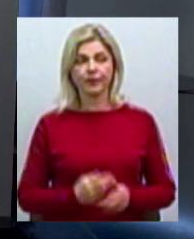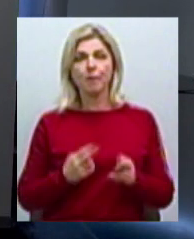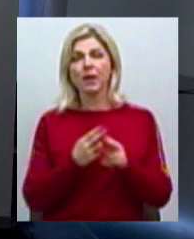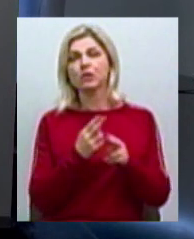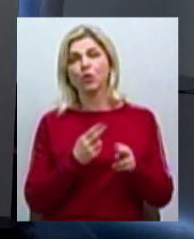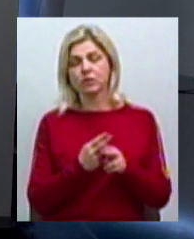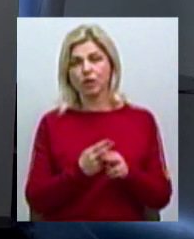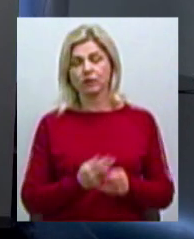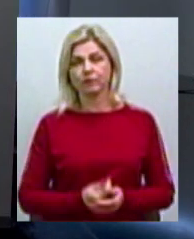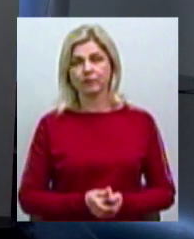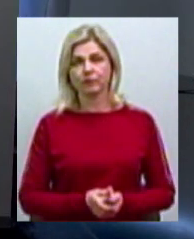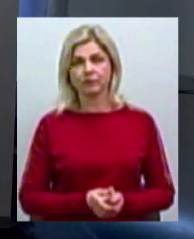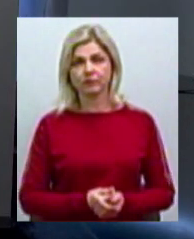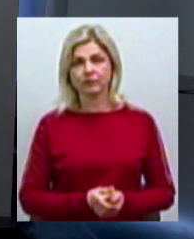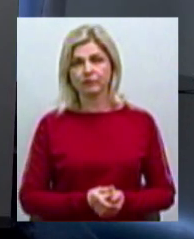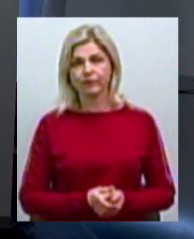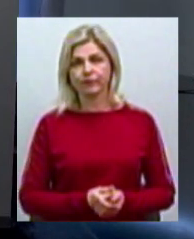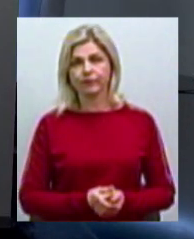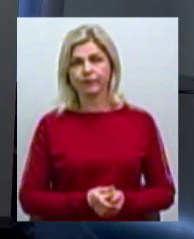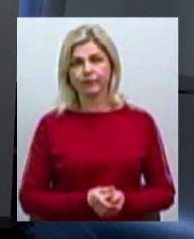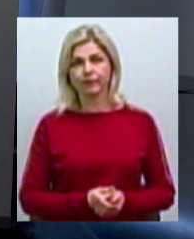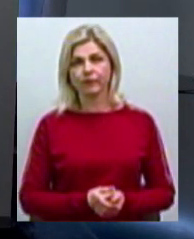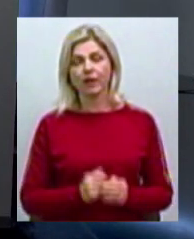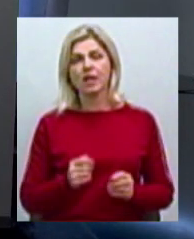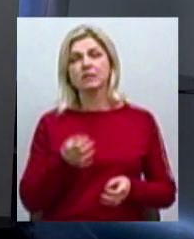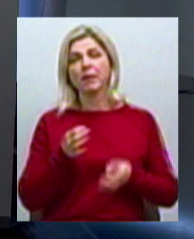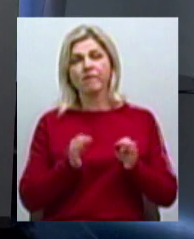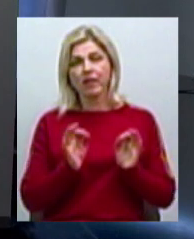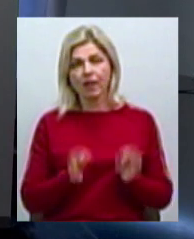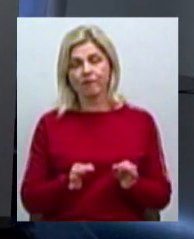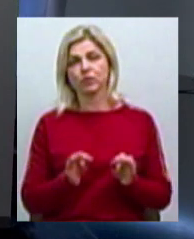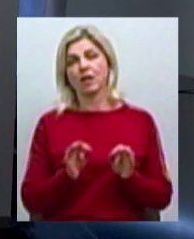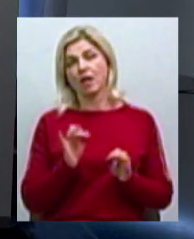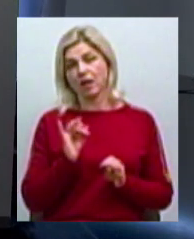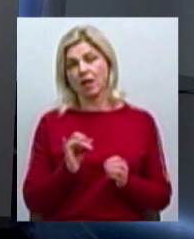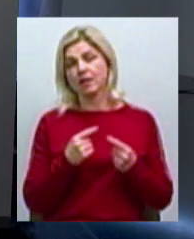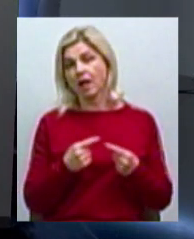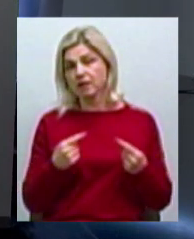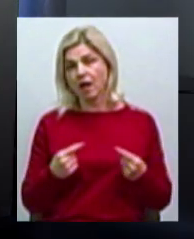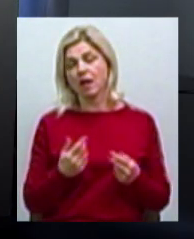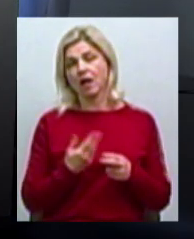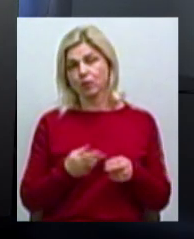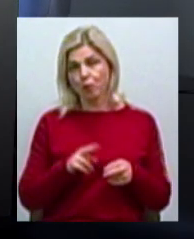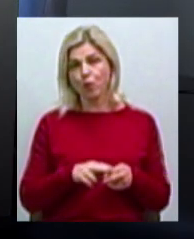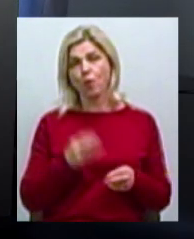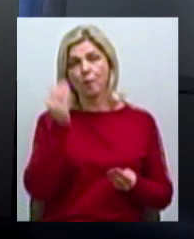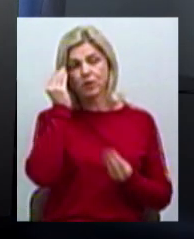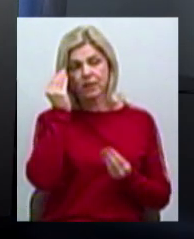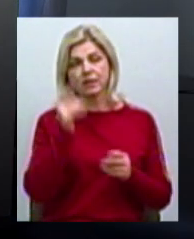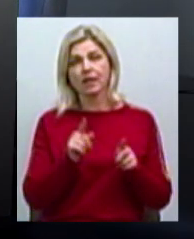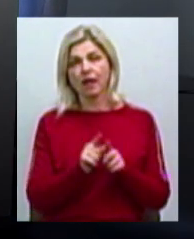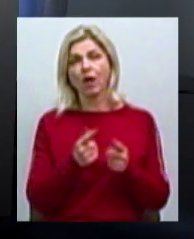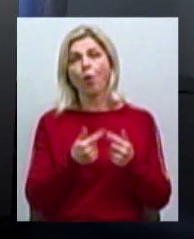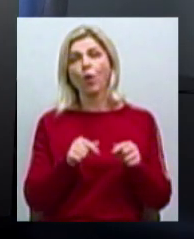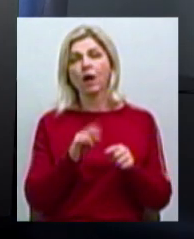перешкоджати певним речам, да, справедливості, правді і так далі. Тому позиція таких